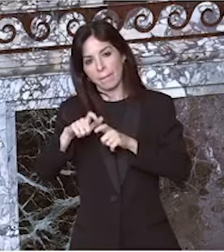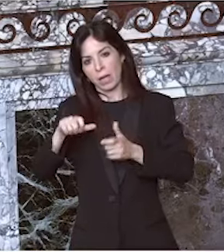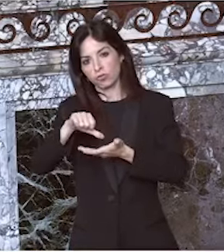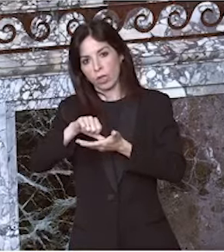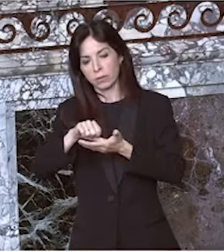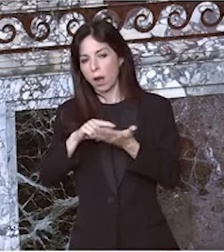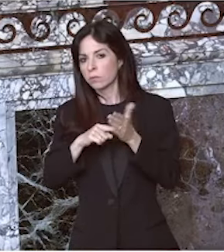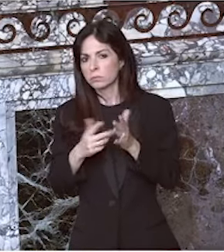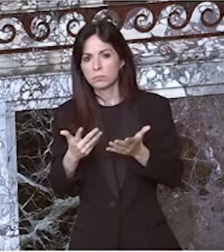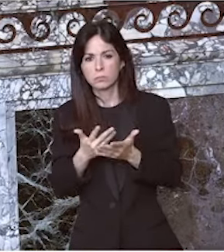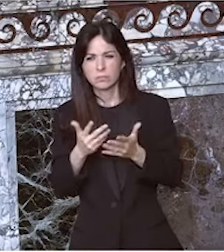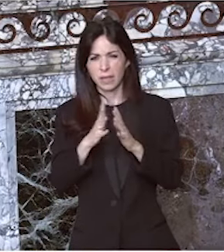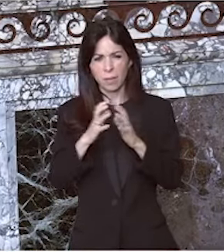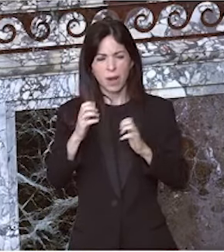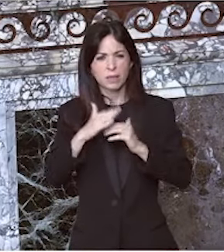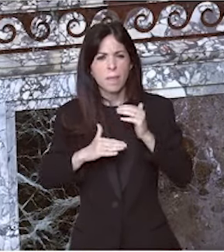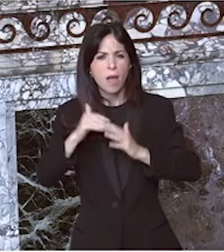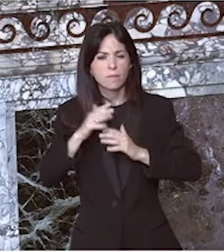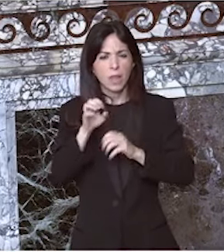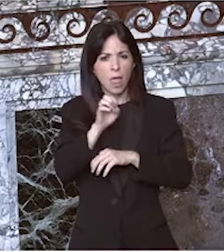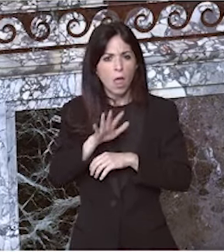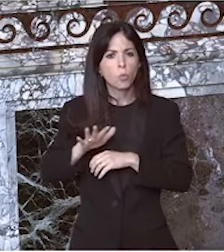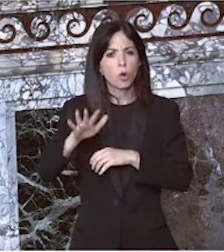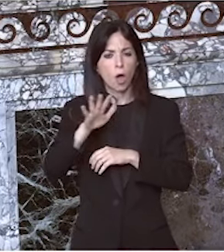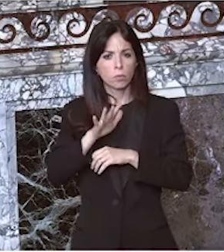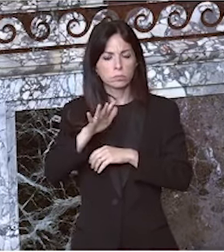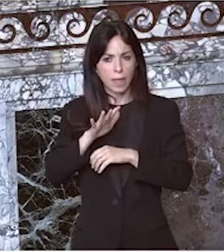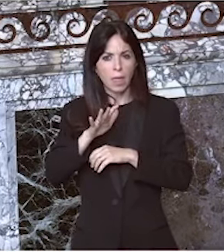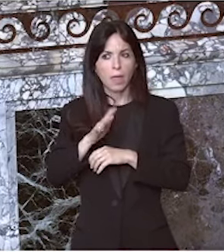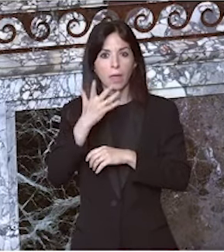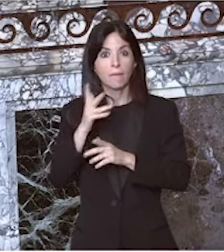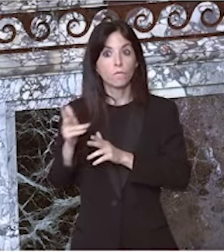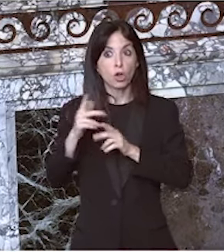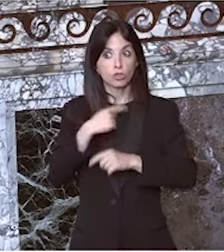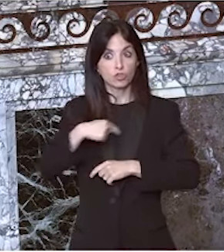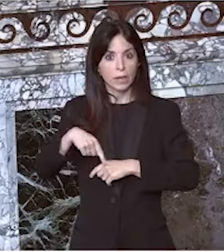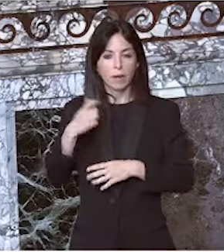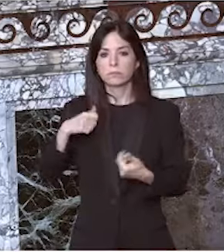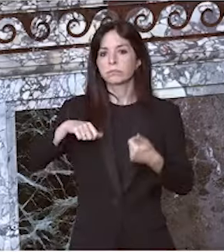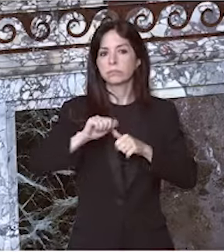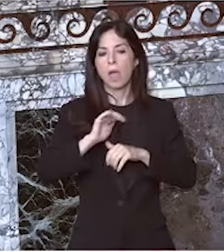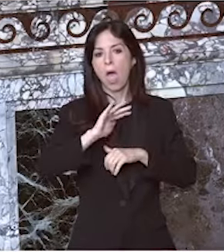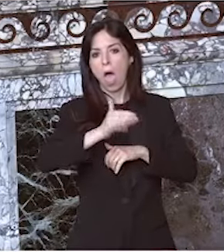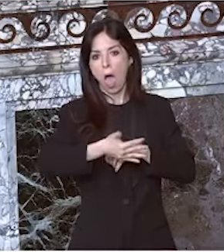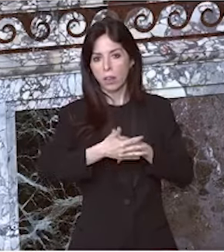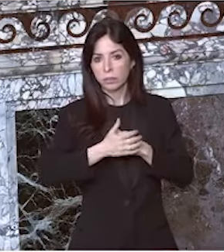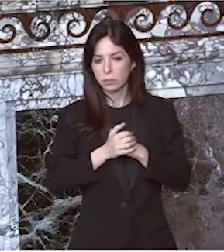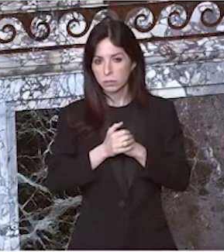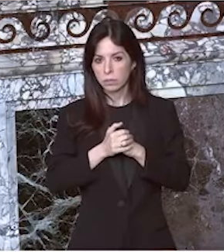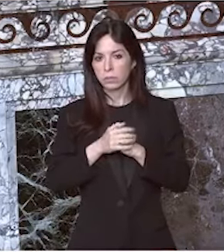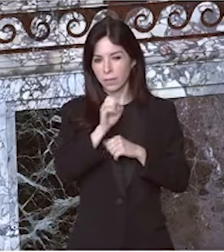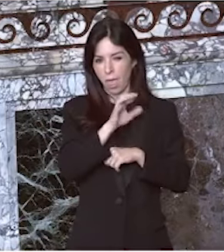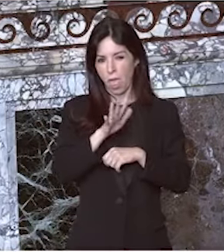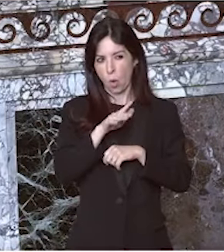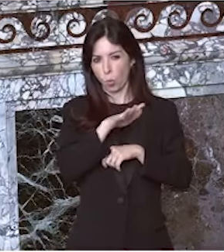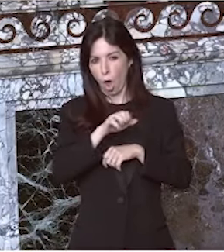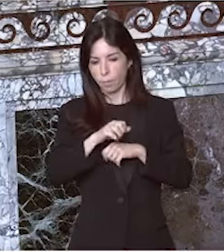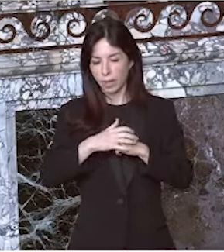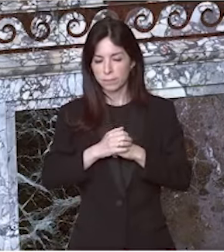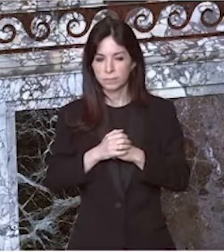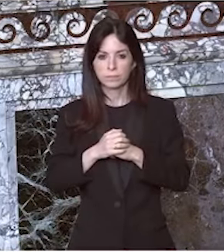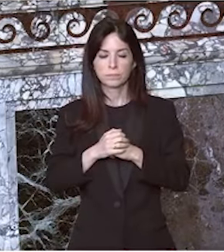che molte imprese manifatturiere europee stanno sostituendo i fornitori cinesi con altri localizzati nell'Unione Europea.